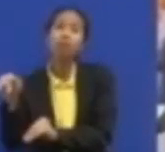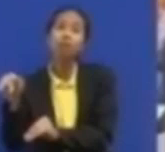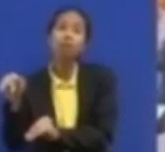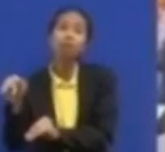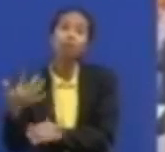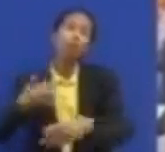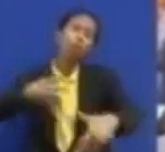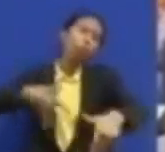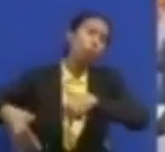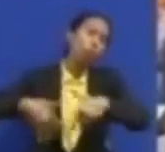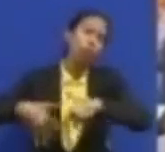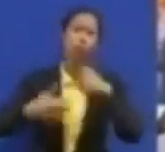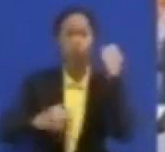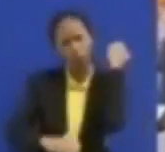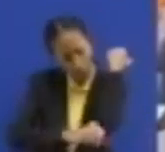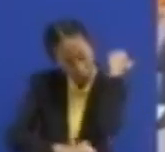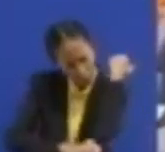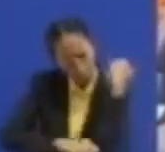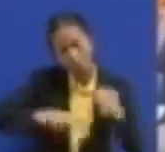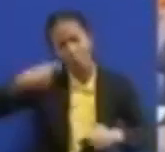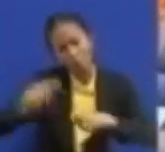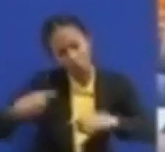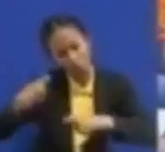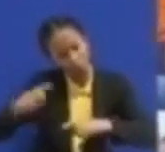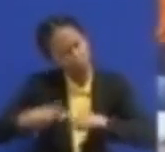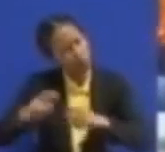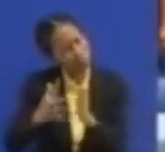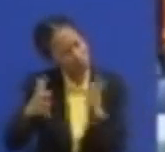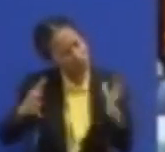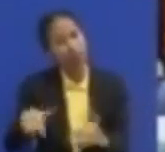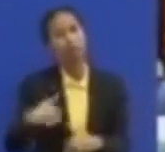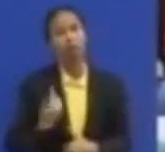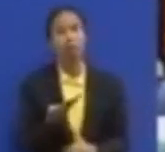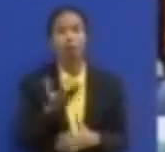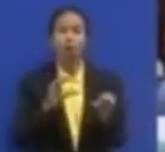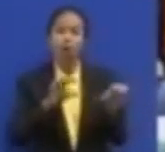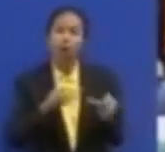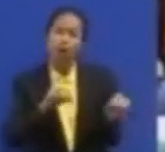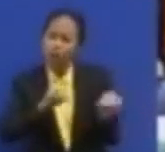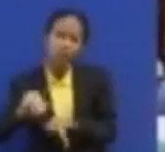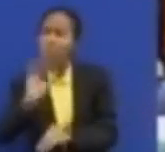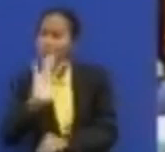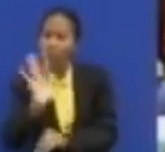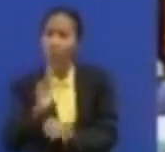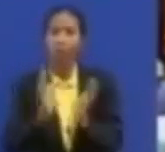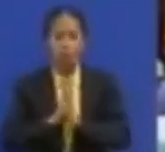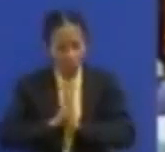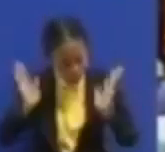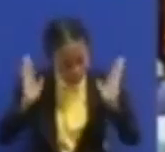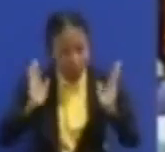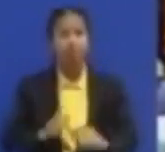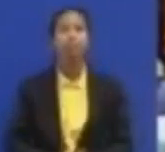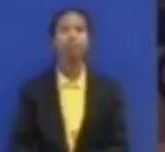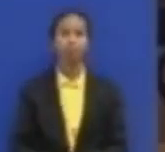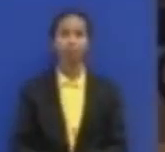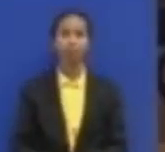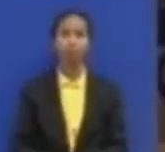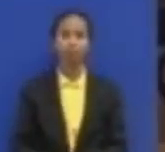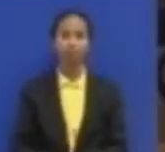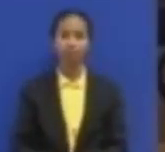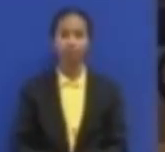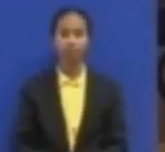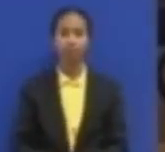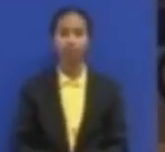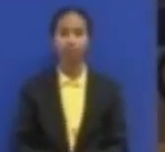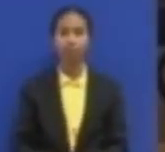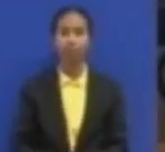ชนเขาจนเขาลำบากจะแย่อยู่แล้วขอให้เลือกไปเถอะครับอย่าเลื่อนเลยครับขอบคุณครับ กราบเรียนท่านประธ